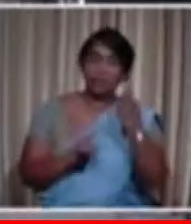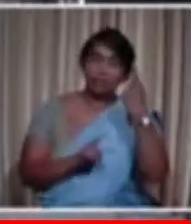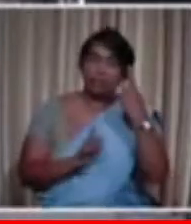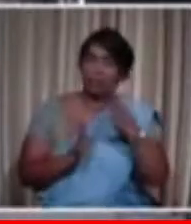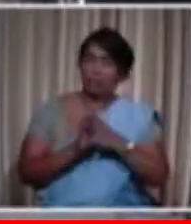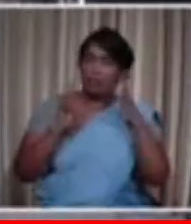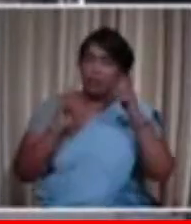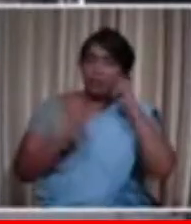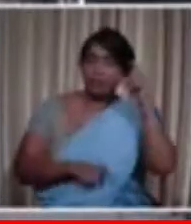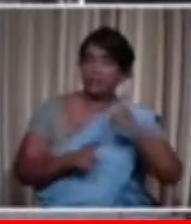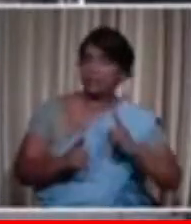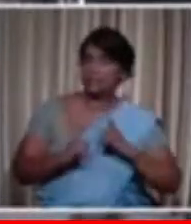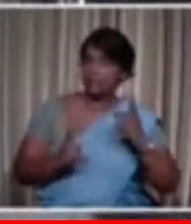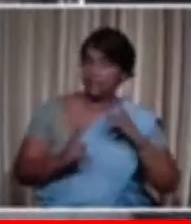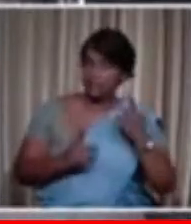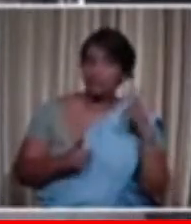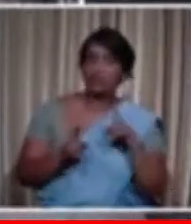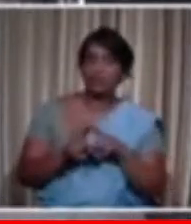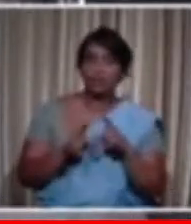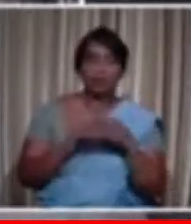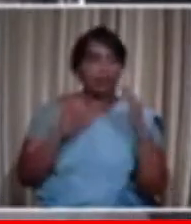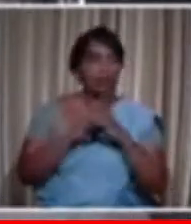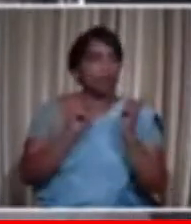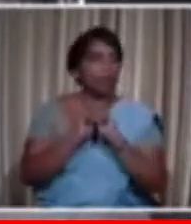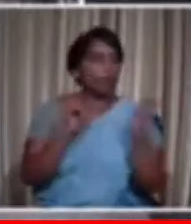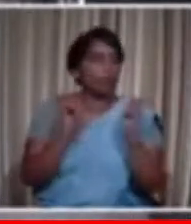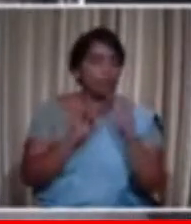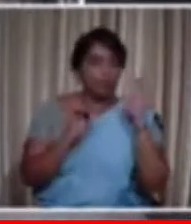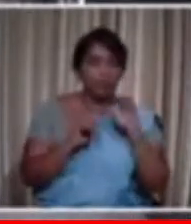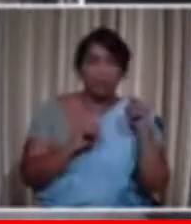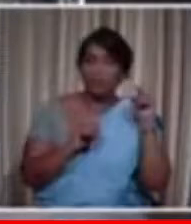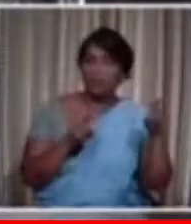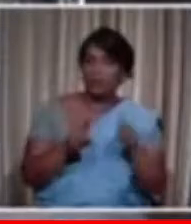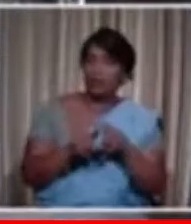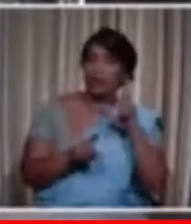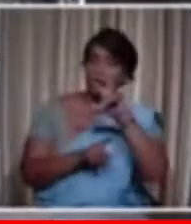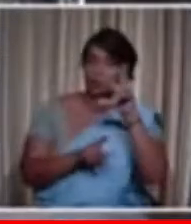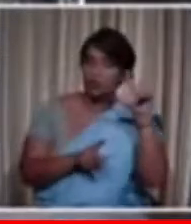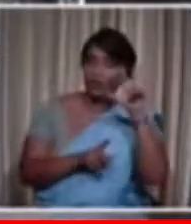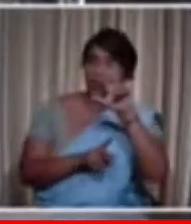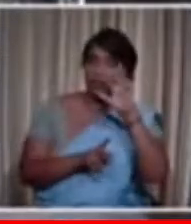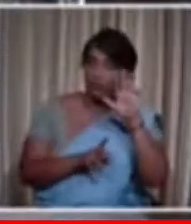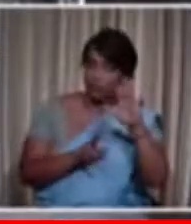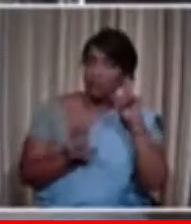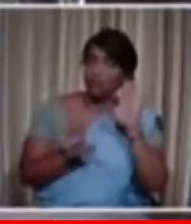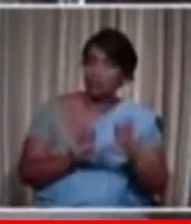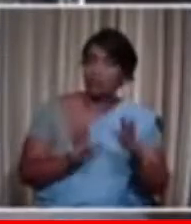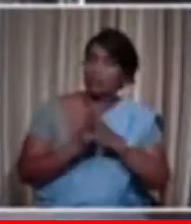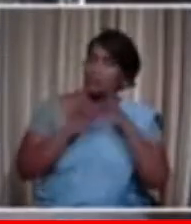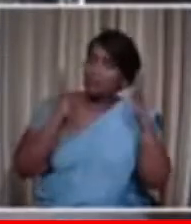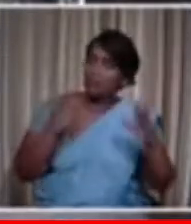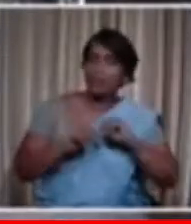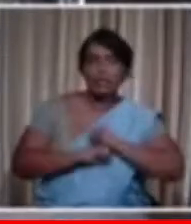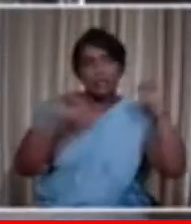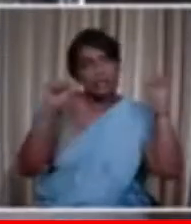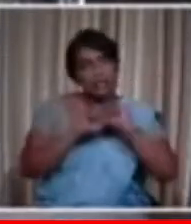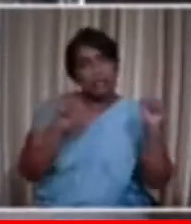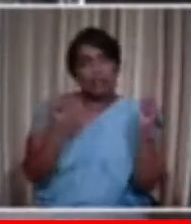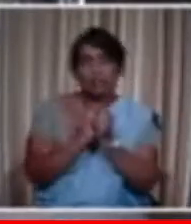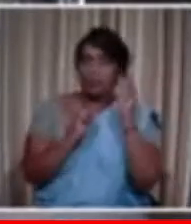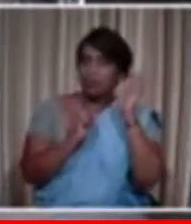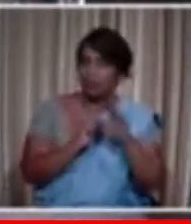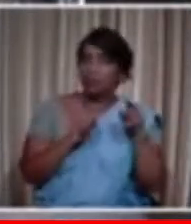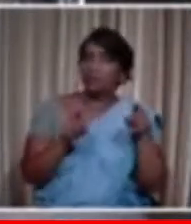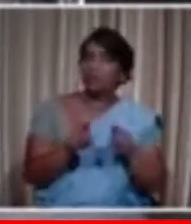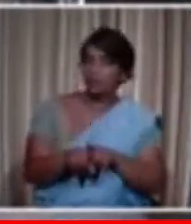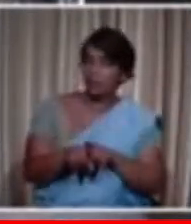ගානක් මිනිසුන්ගේ ජීවිත වගේම තමයි දේපල අපිට අහිමි වුණා. ඒ වගේම තමයි 88 89 කාලේ මොනතරම් වැඩ වර්ජන ඒ ආසන්න කාලේ